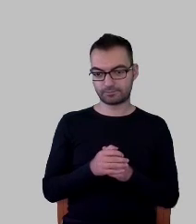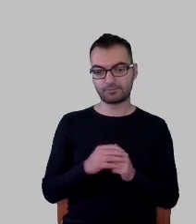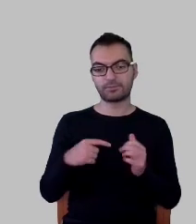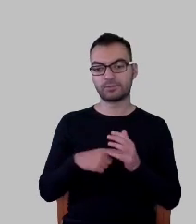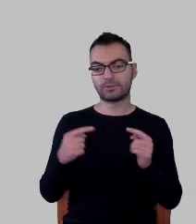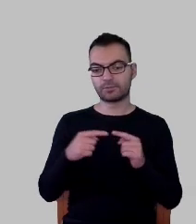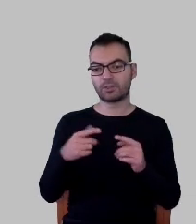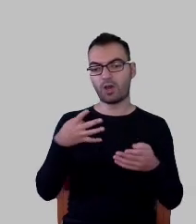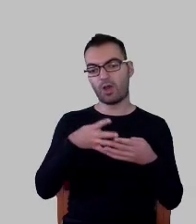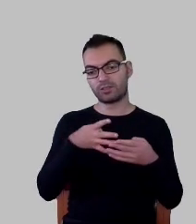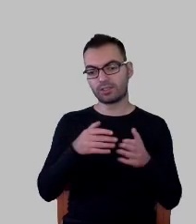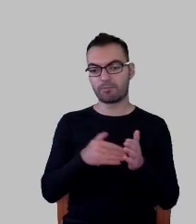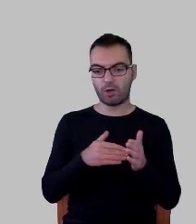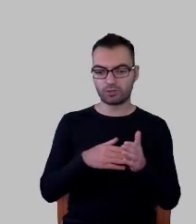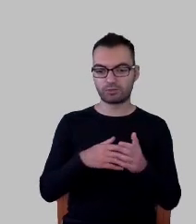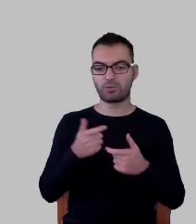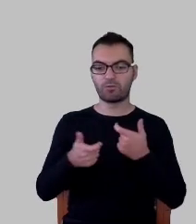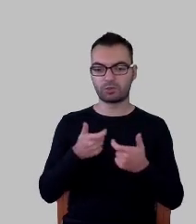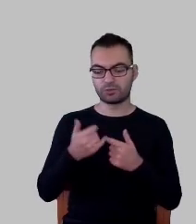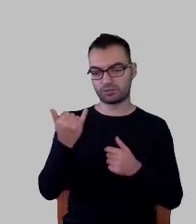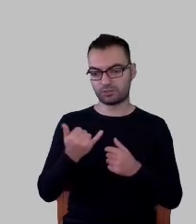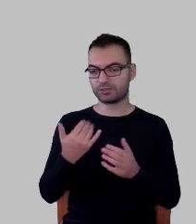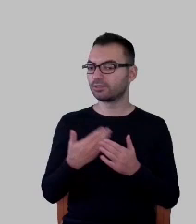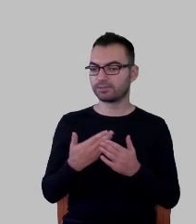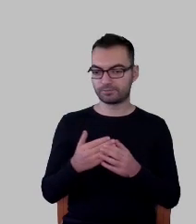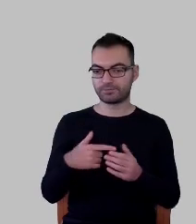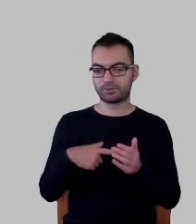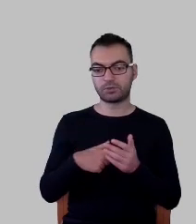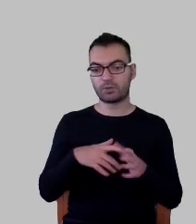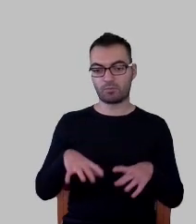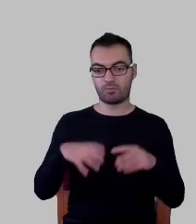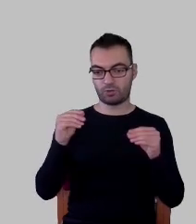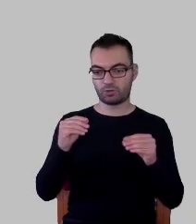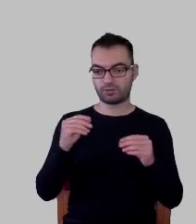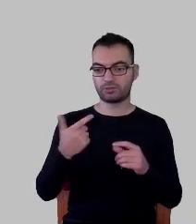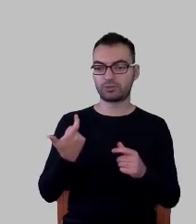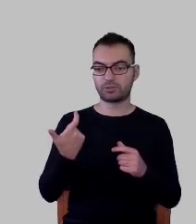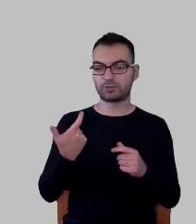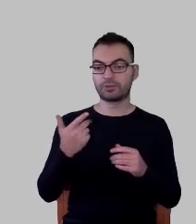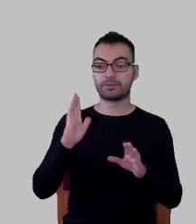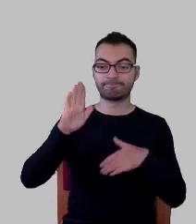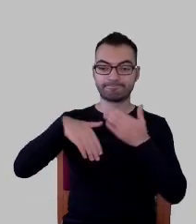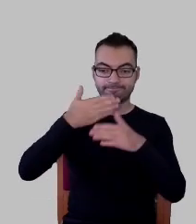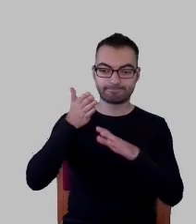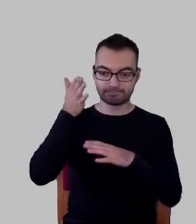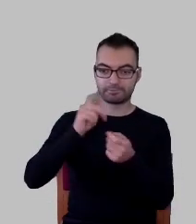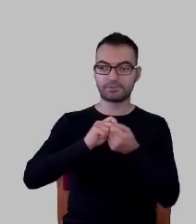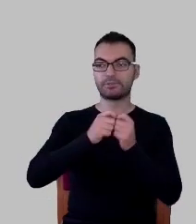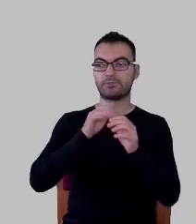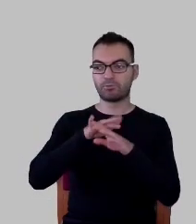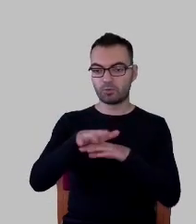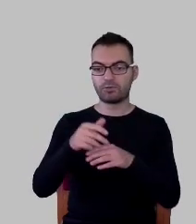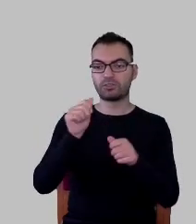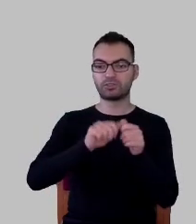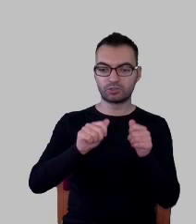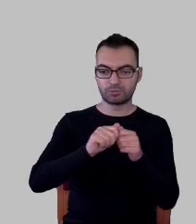przypisane ocenie potrzeb, ocenie funkcjonowania dziecka. Dlaczego? Dlatego, że jest to początek tego, co potem dzieje się w przedszkolu, szkole i